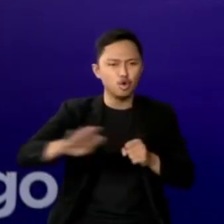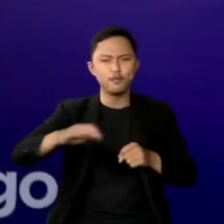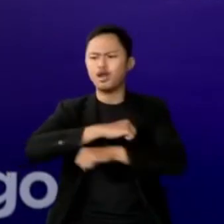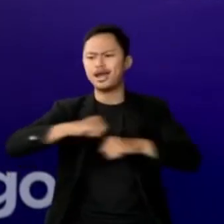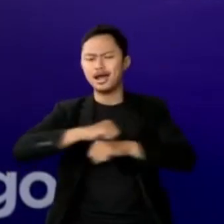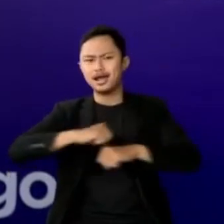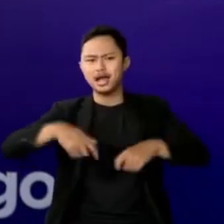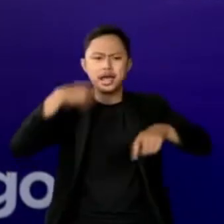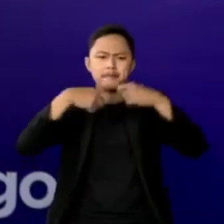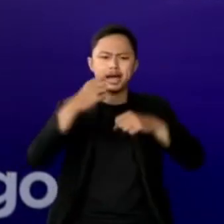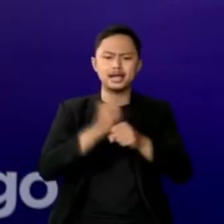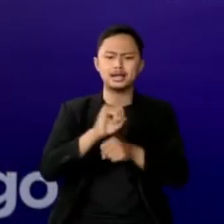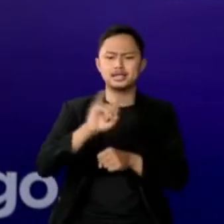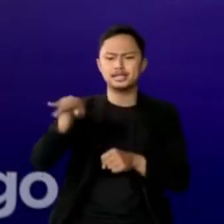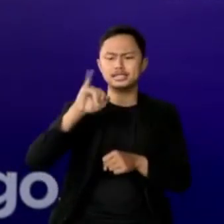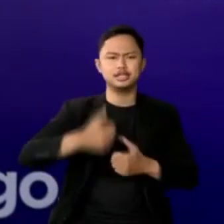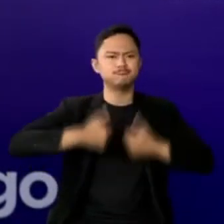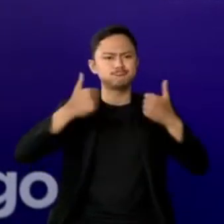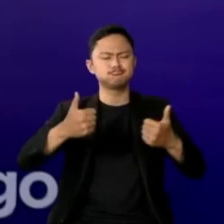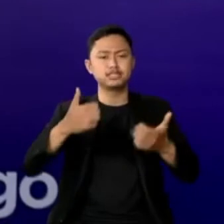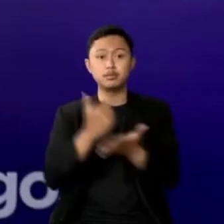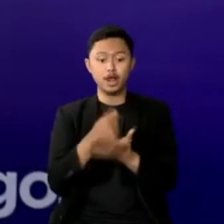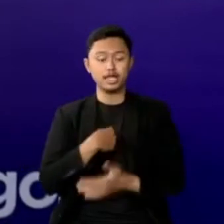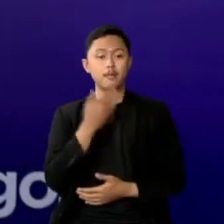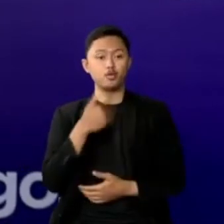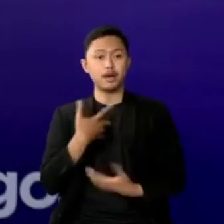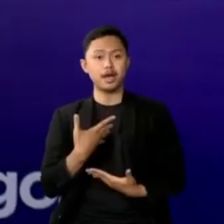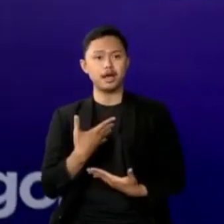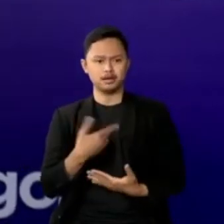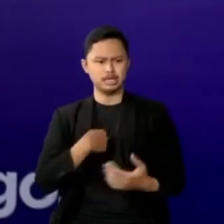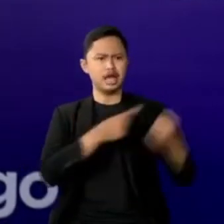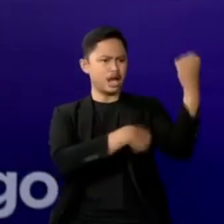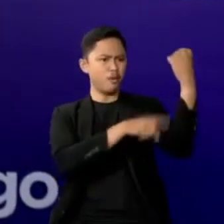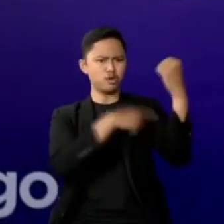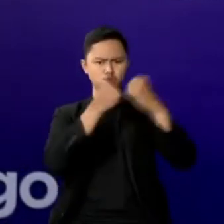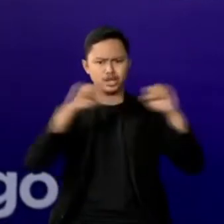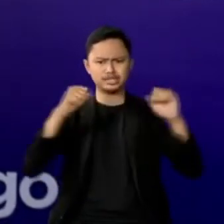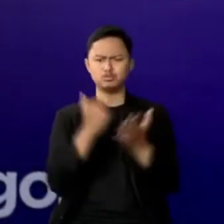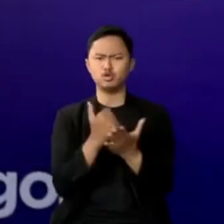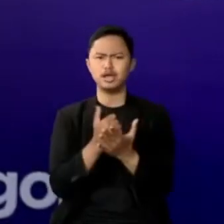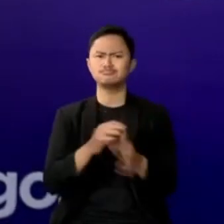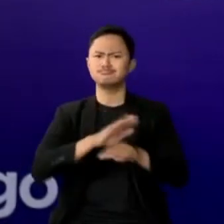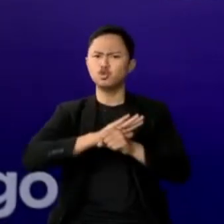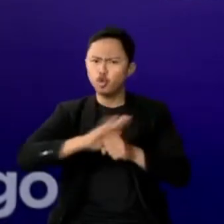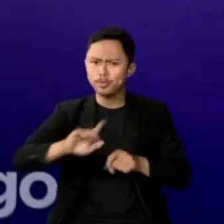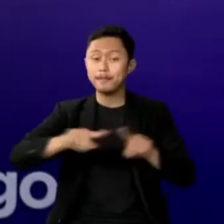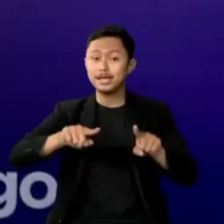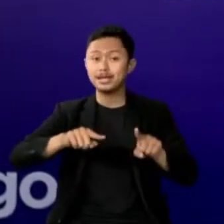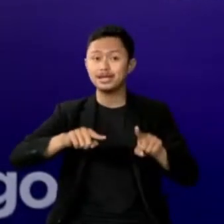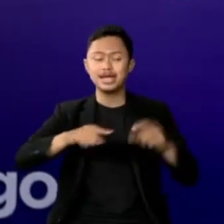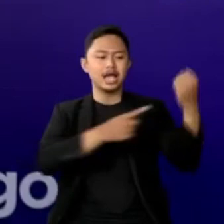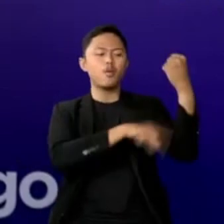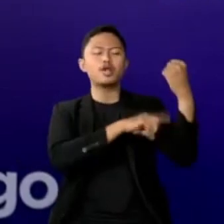nutrisi juga nutrisi sebaik menetasnya Tinggi karena kita sendiri semuanya punya Daya tahan yang cukup untuk itu ya makanya jangan